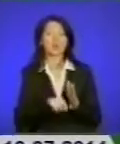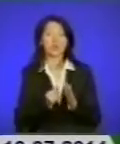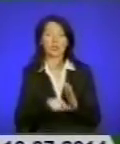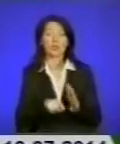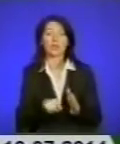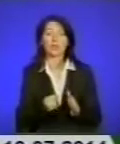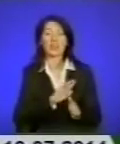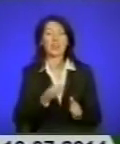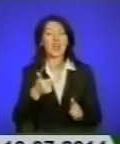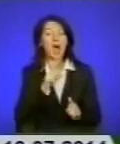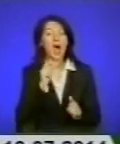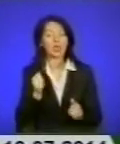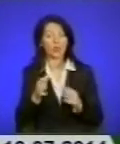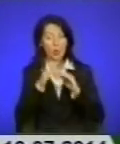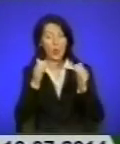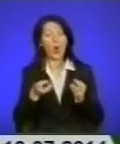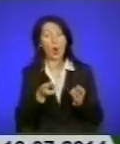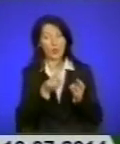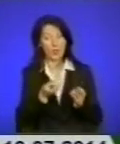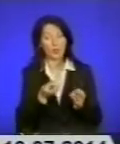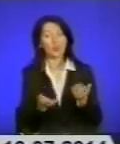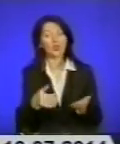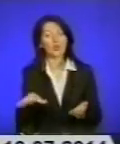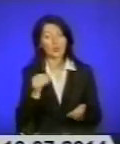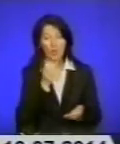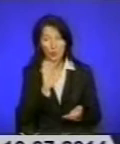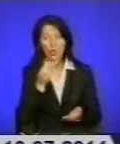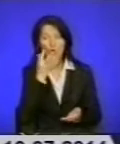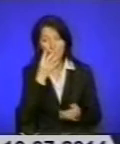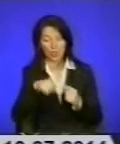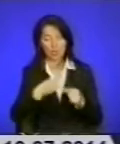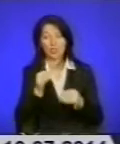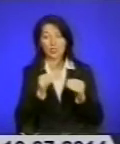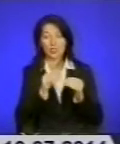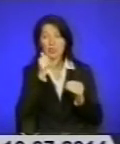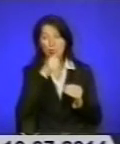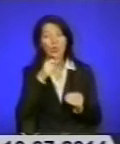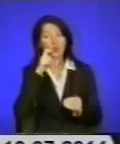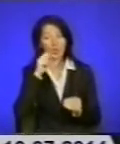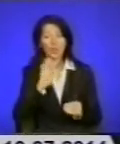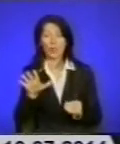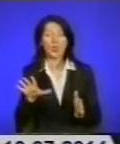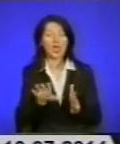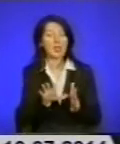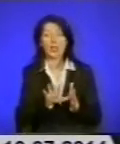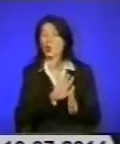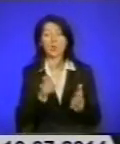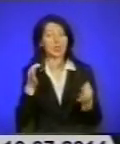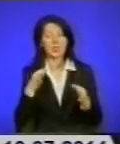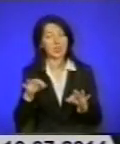гривень. Якщо все буде добре, то через 10 років Україна стане енергонезалежною.